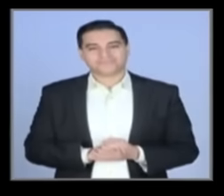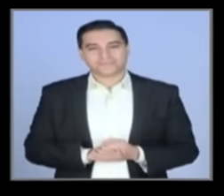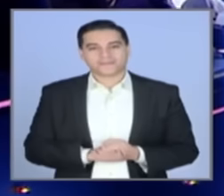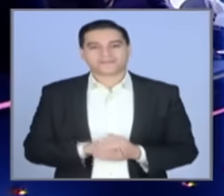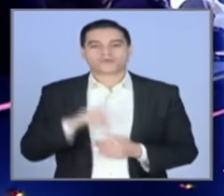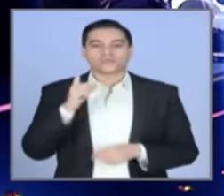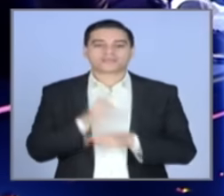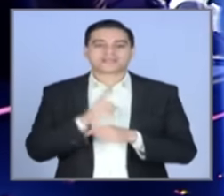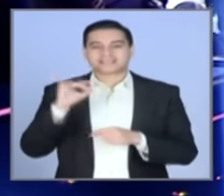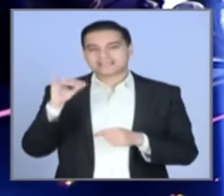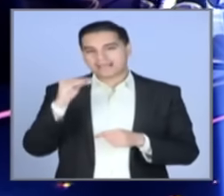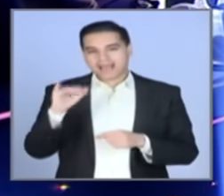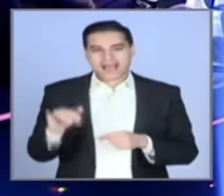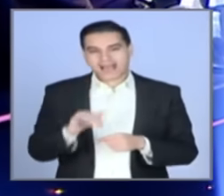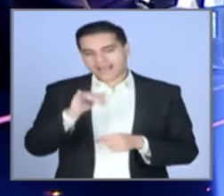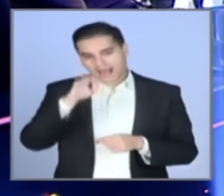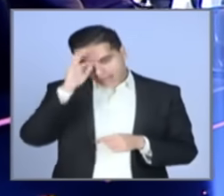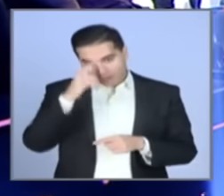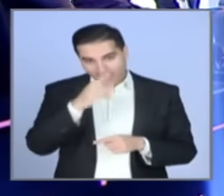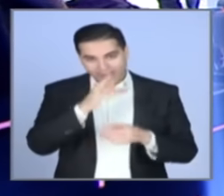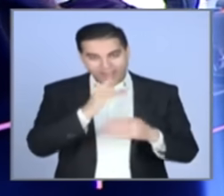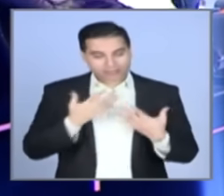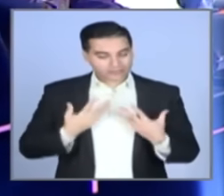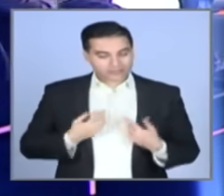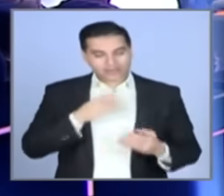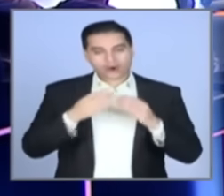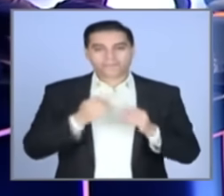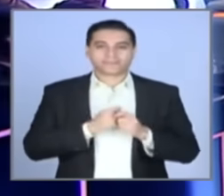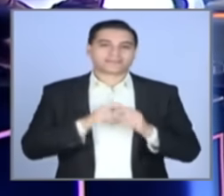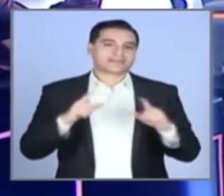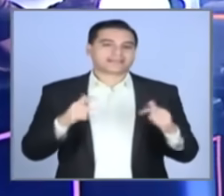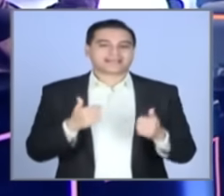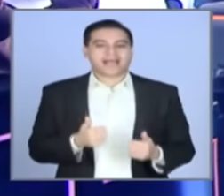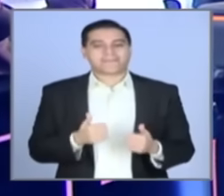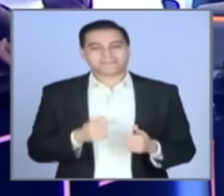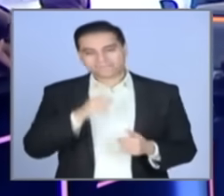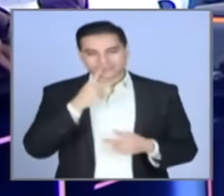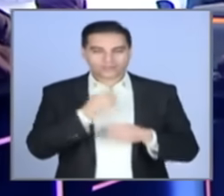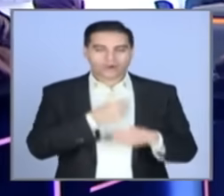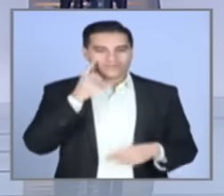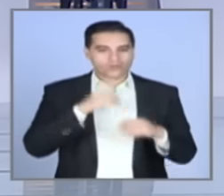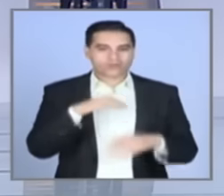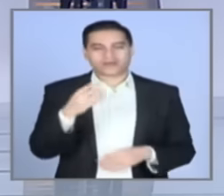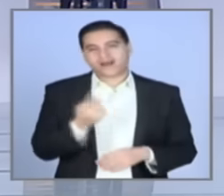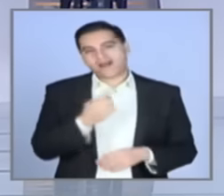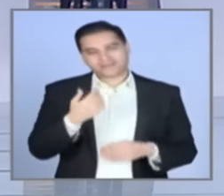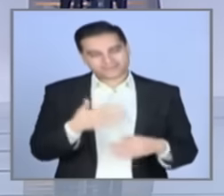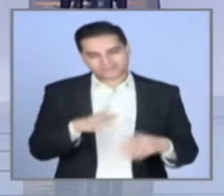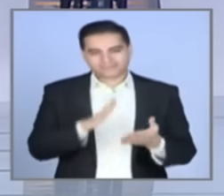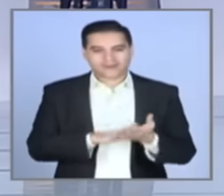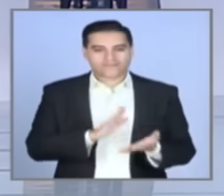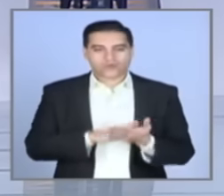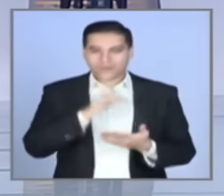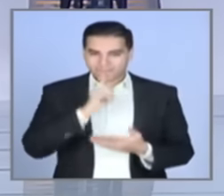أستاذ يحيى لو أنت قاعد على مهلك كنت جاوبت على الأسئلة كلها. برافو عليك